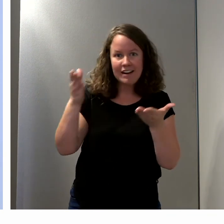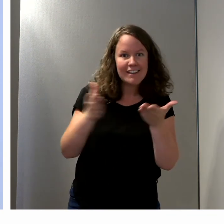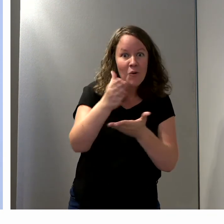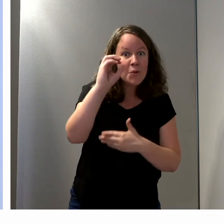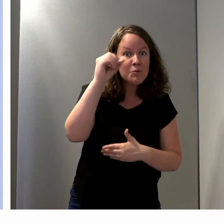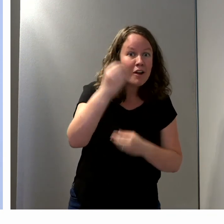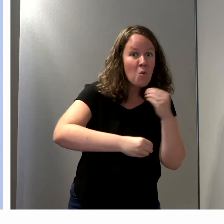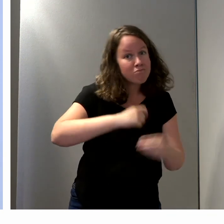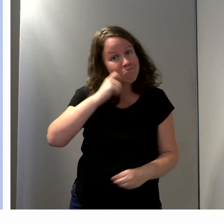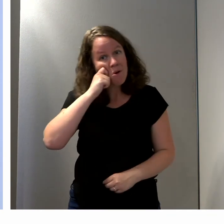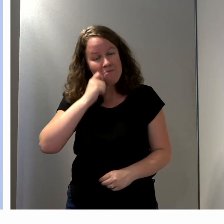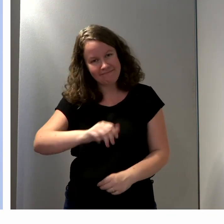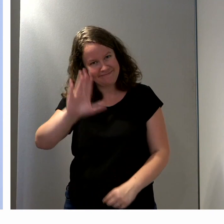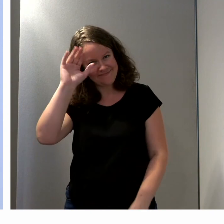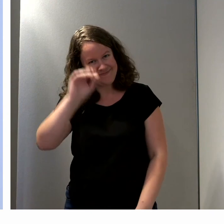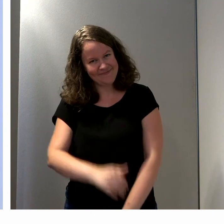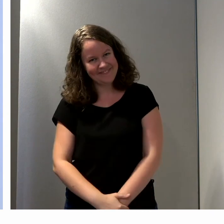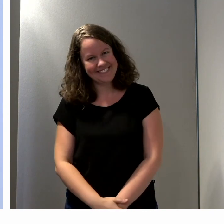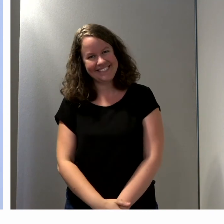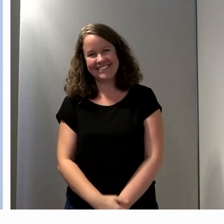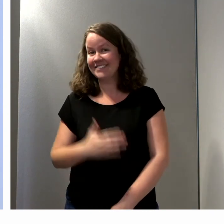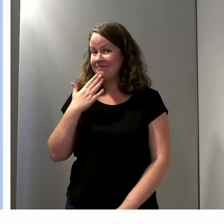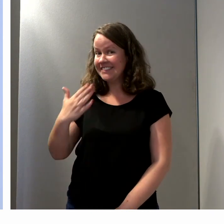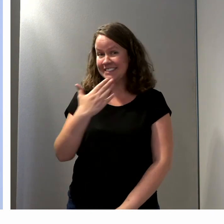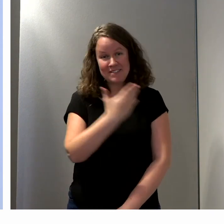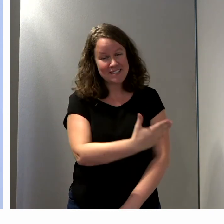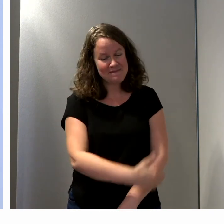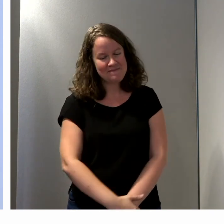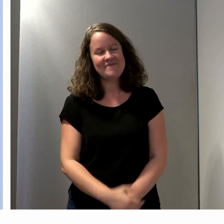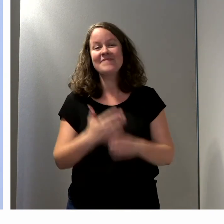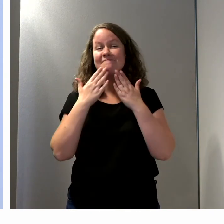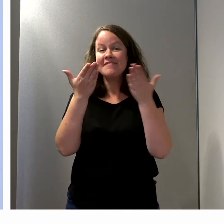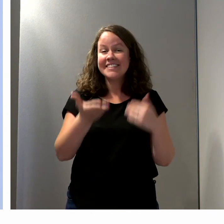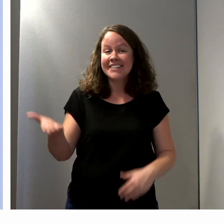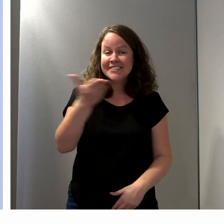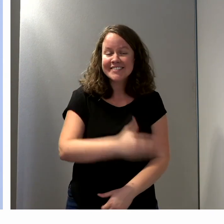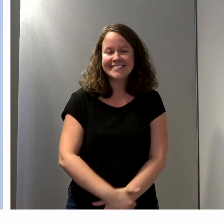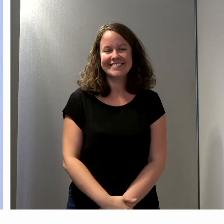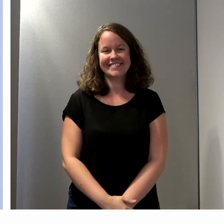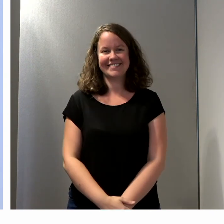aventures, numériques ou pas. Merci encore. Merci. Merci à tous.